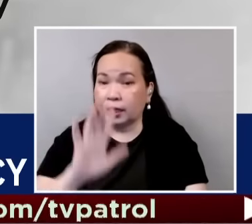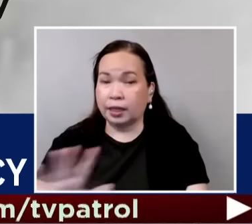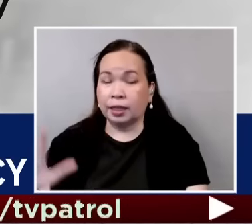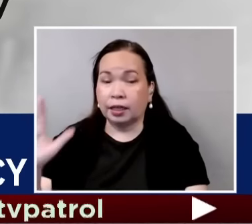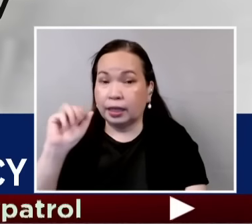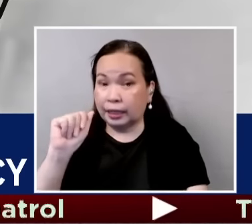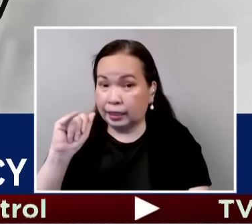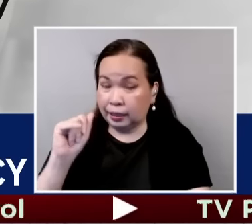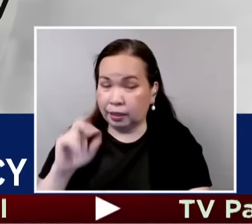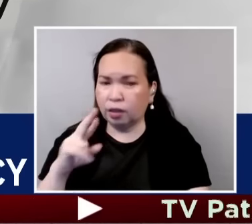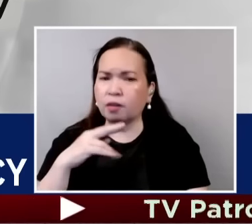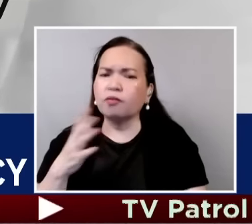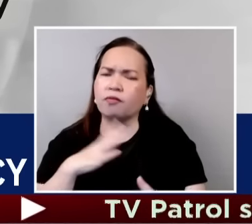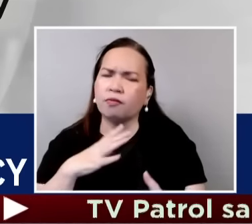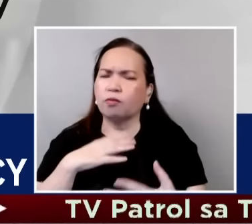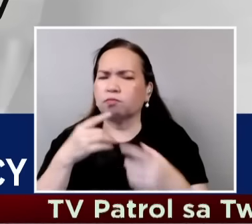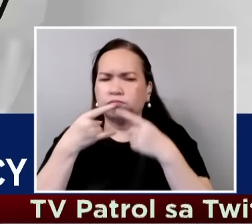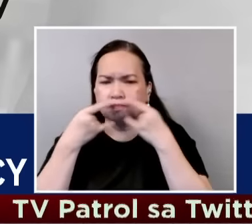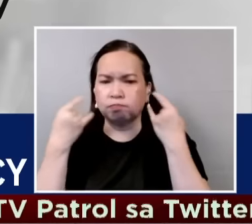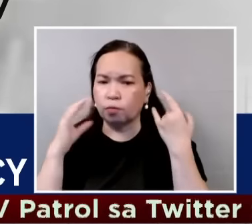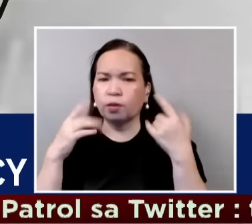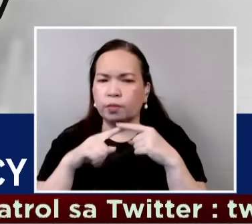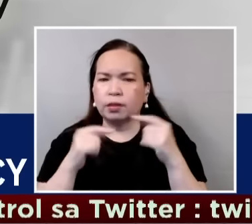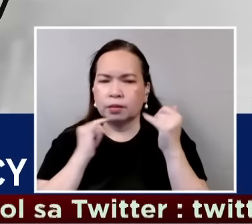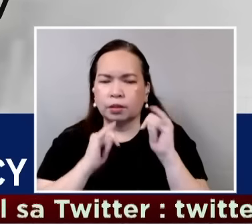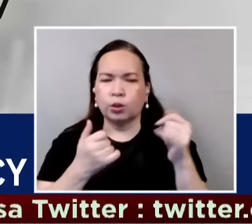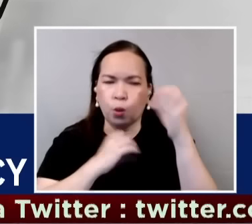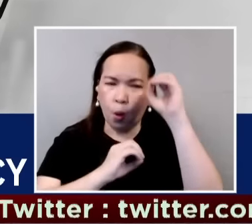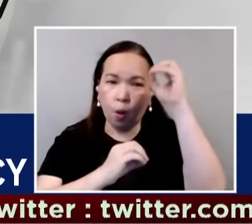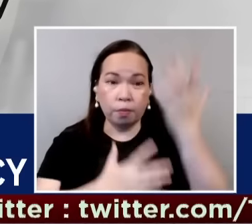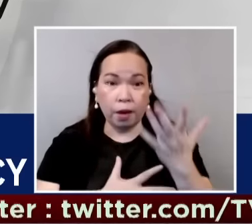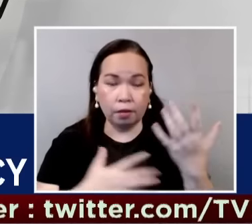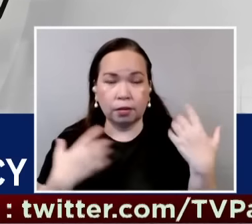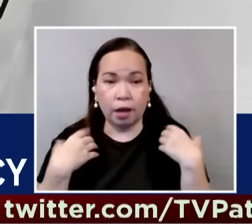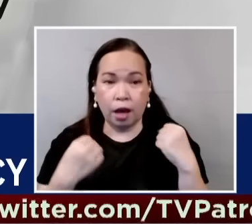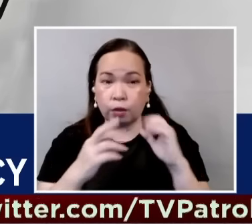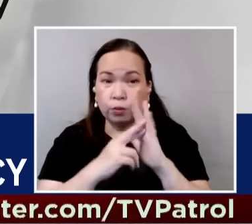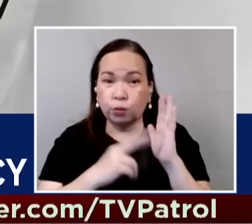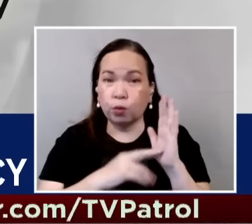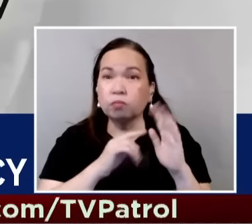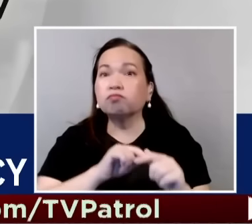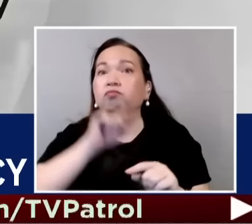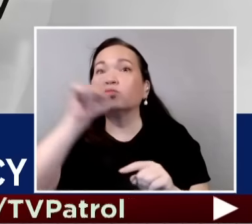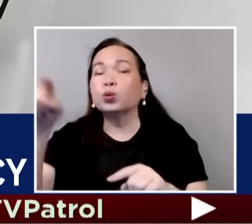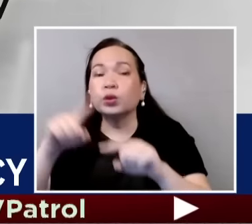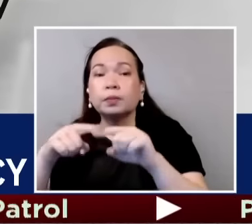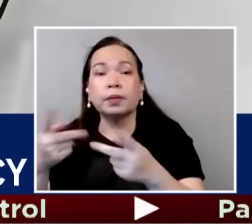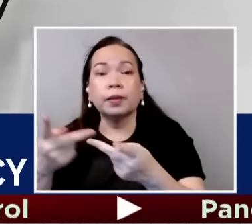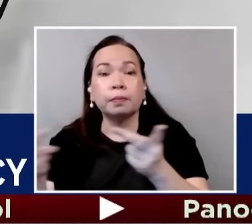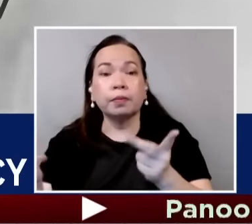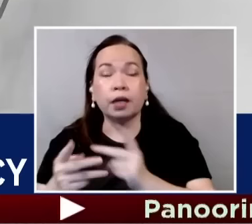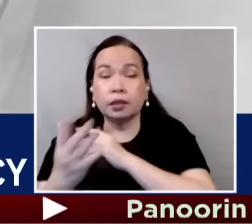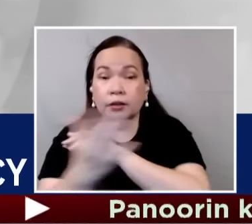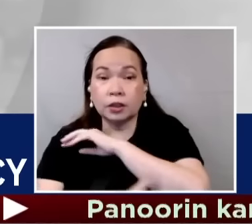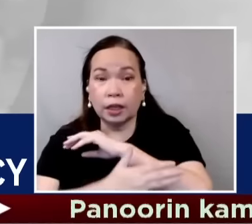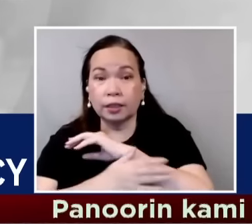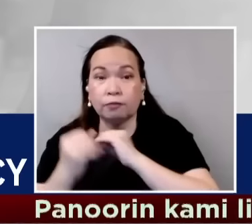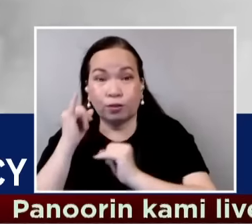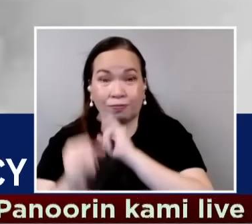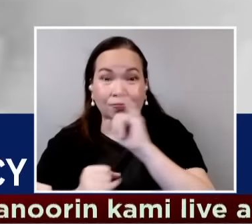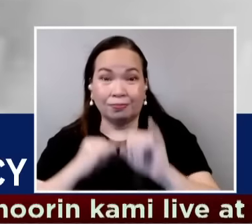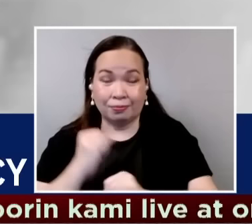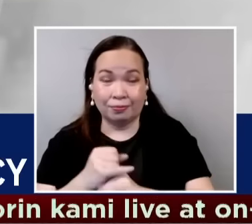mask sa mga domestic flight, susundin pa rin nila ang health protocol ng pupuntahang bansa para sa international flights. Habang